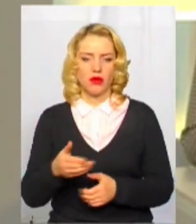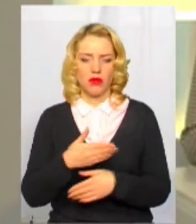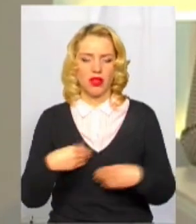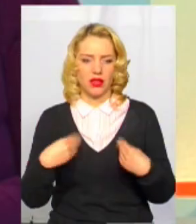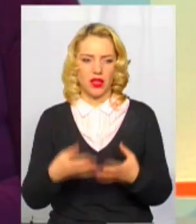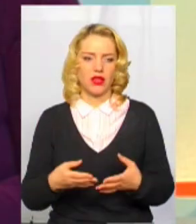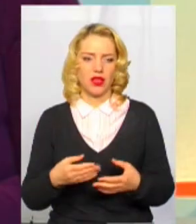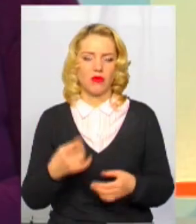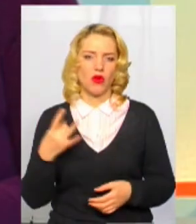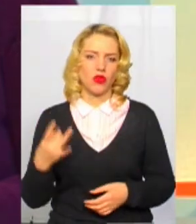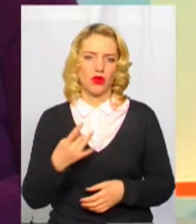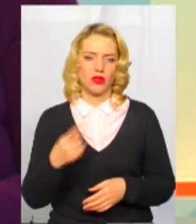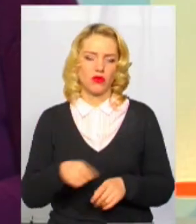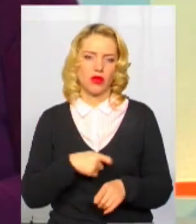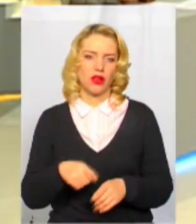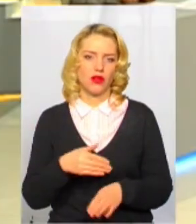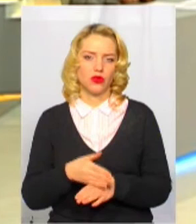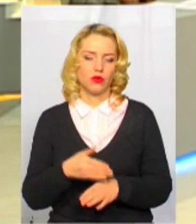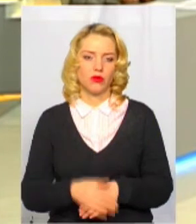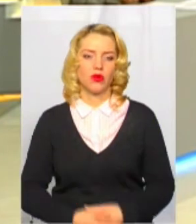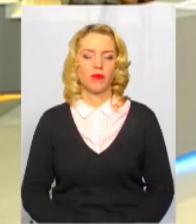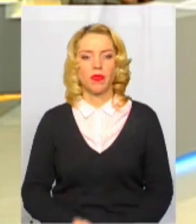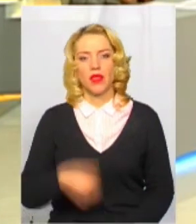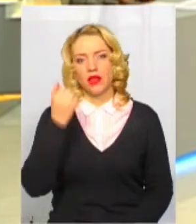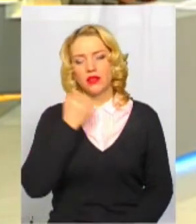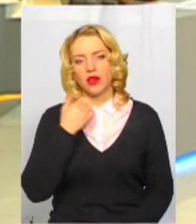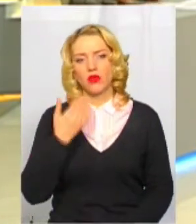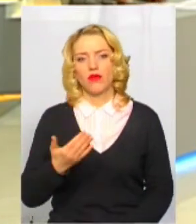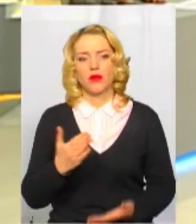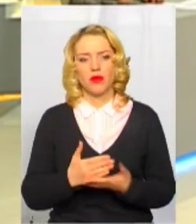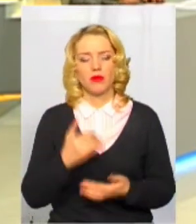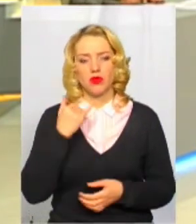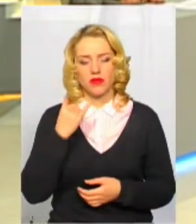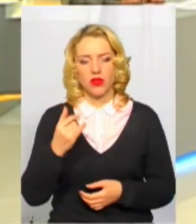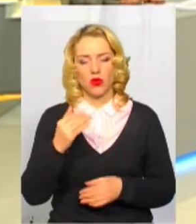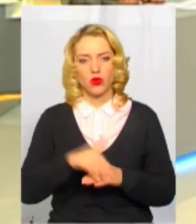одноразову матеріальну допомогу. Дякую вам. Маємо ще телефонний дзвінок. Добрий вечір, слухаємо.